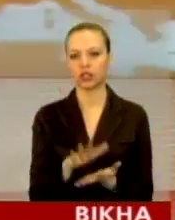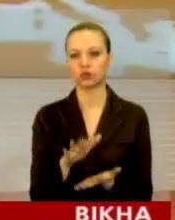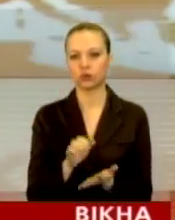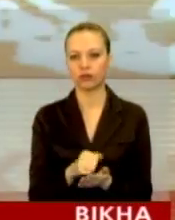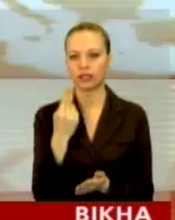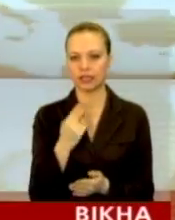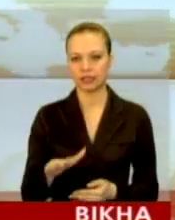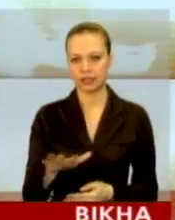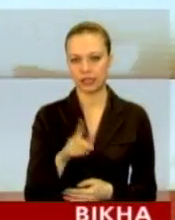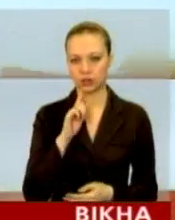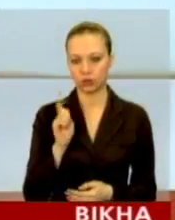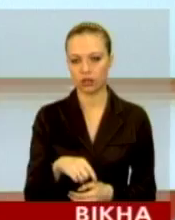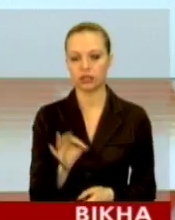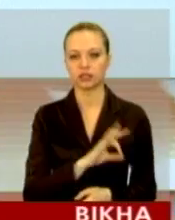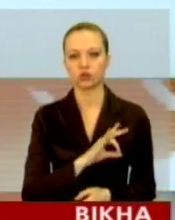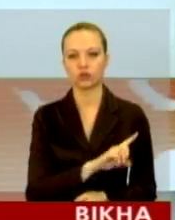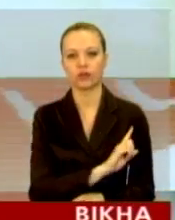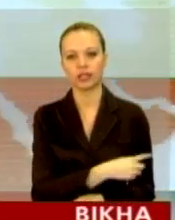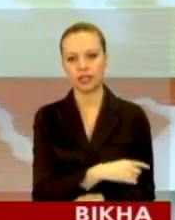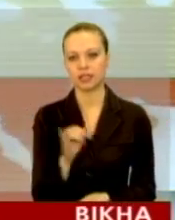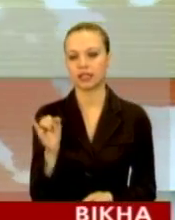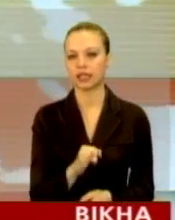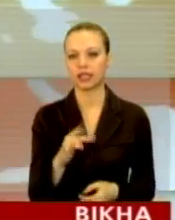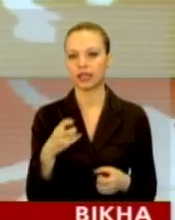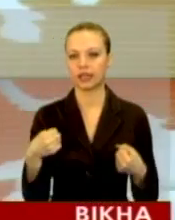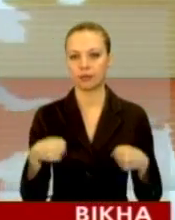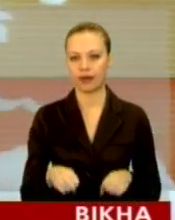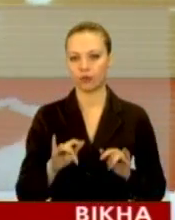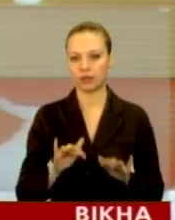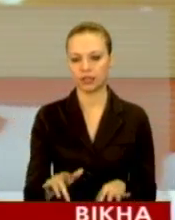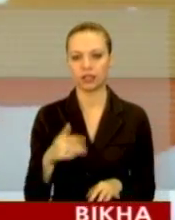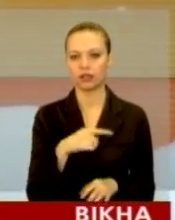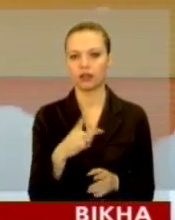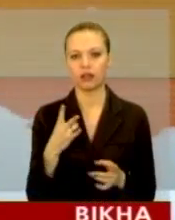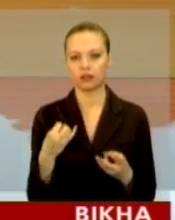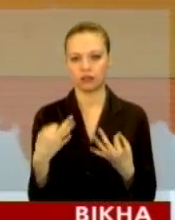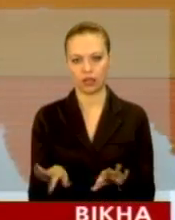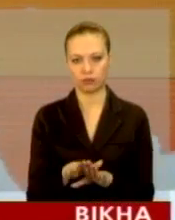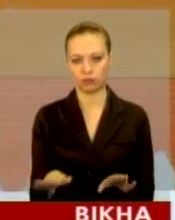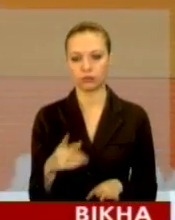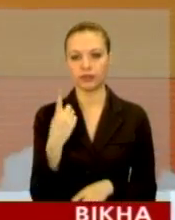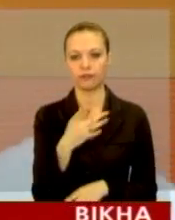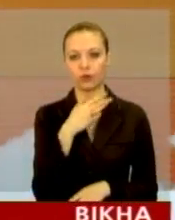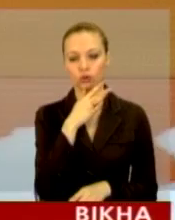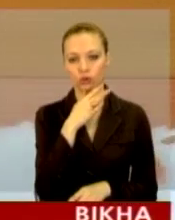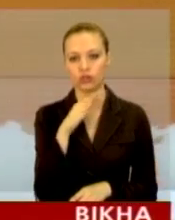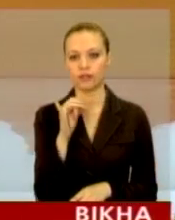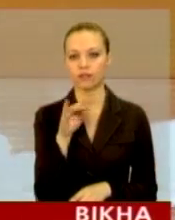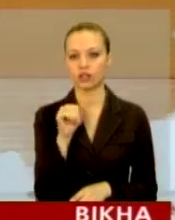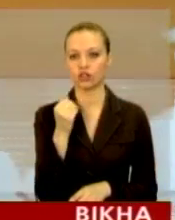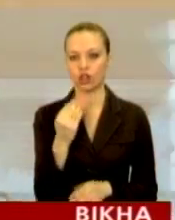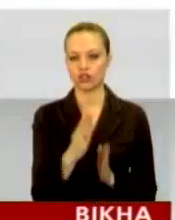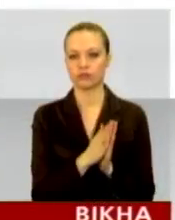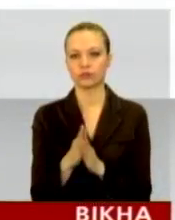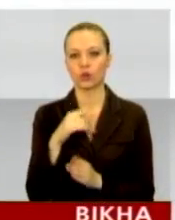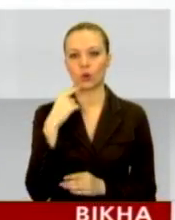зруйнувати цілісність України. Застосування сили і неправомірні дії зовні не припустимі. Водночас Дмитро Фірташ